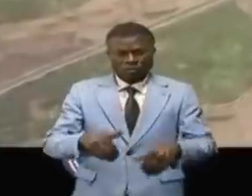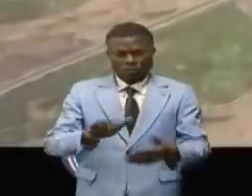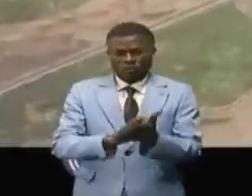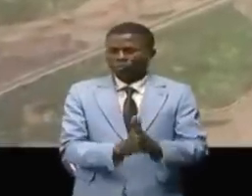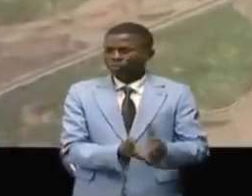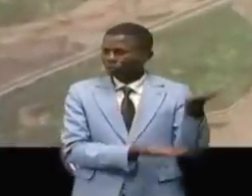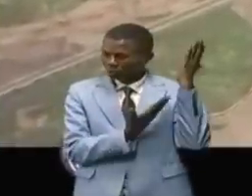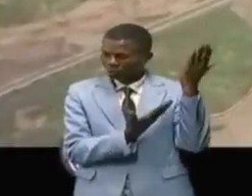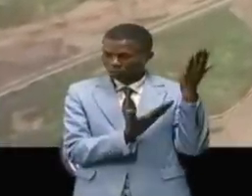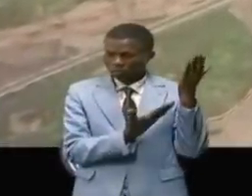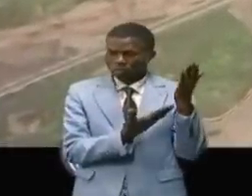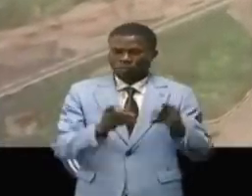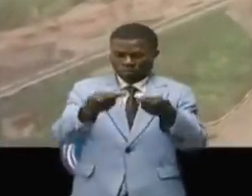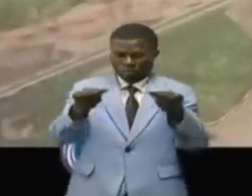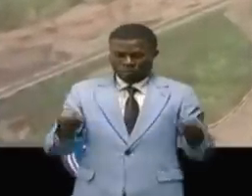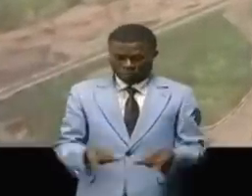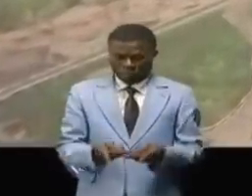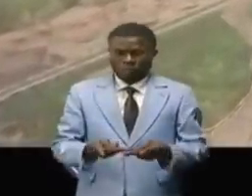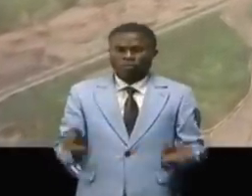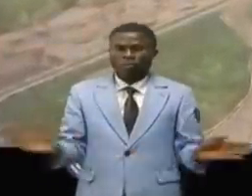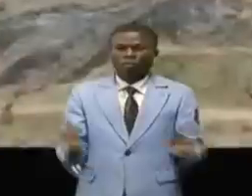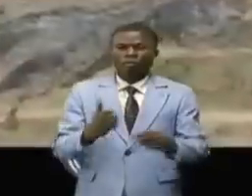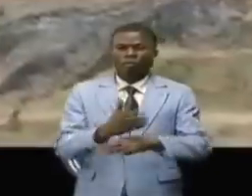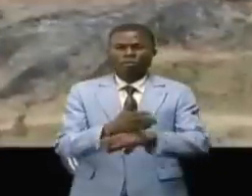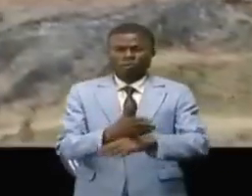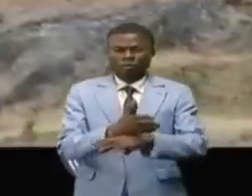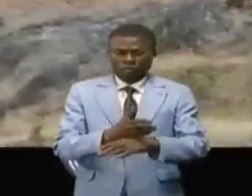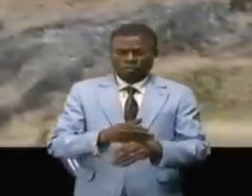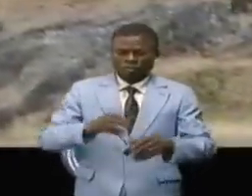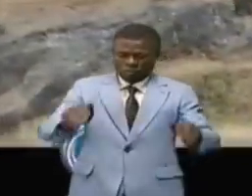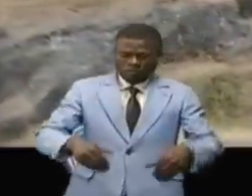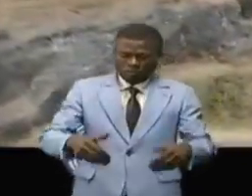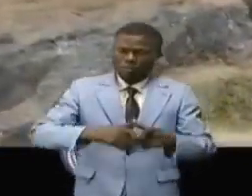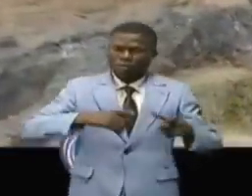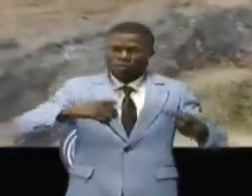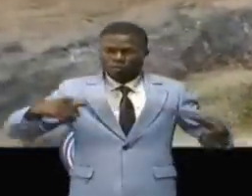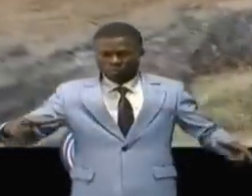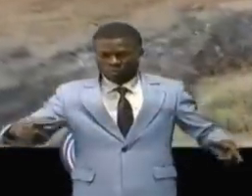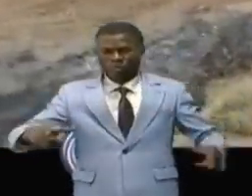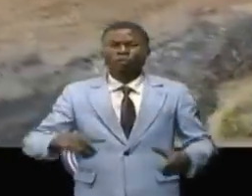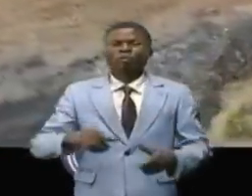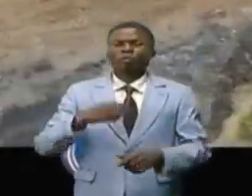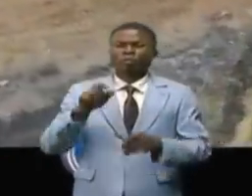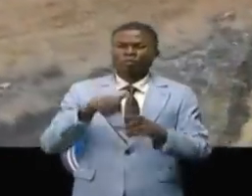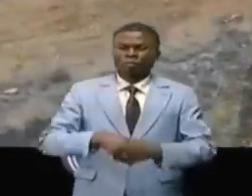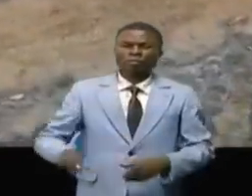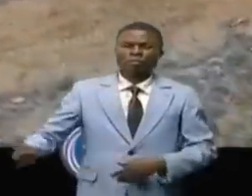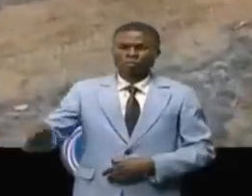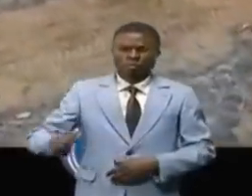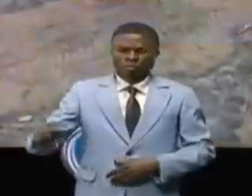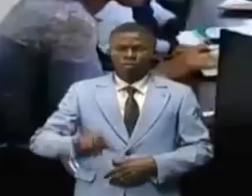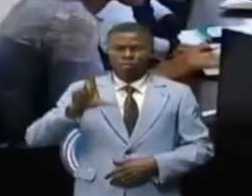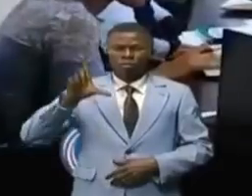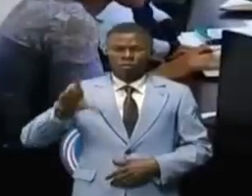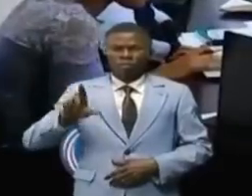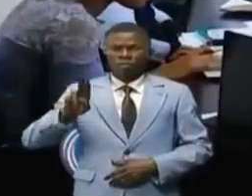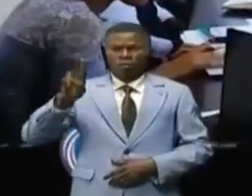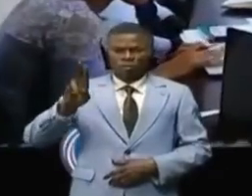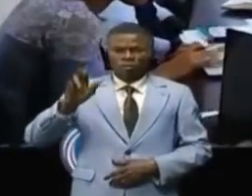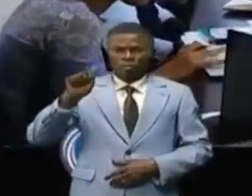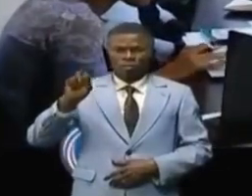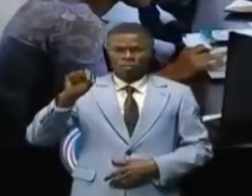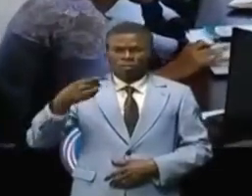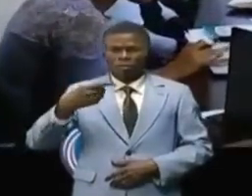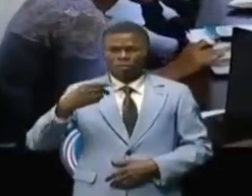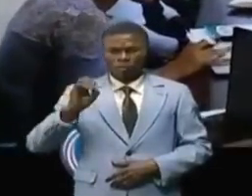parquet agro-industriel des 47 hectares est en pleine implantation en nianges dans les territoires de walungo Sud qui vous 15e